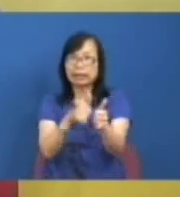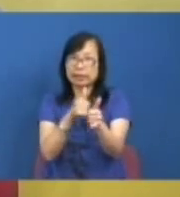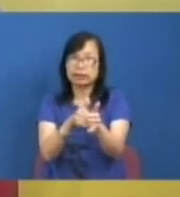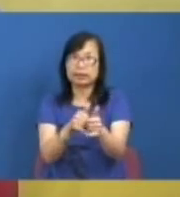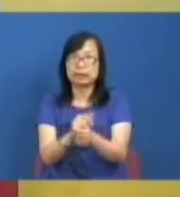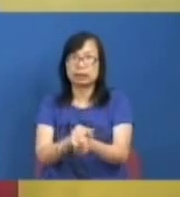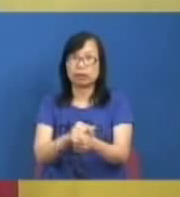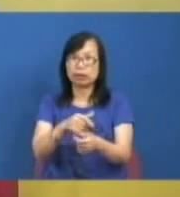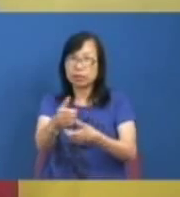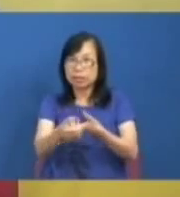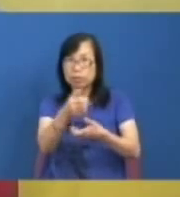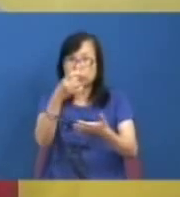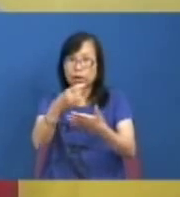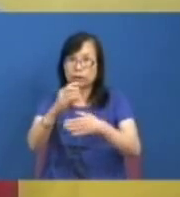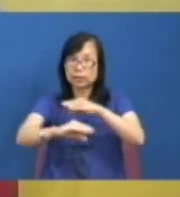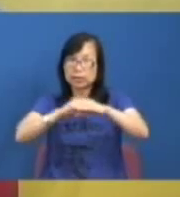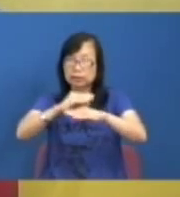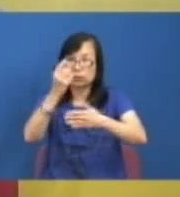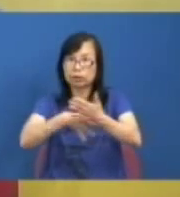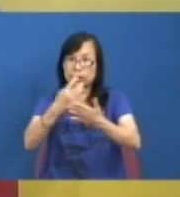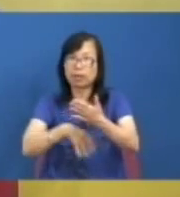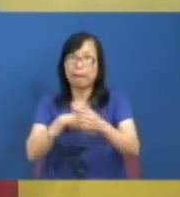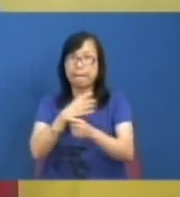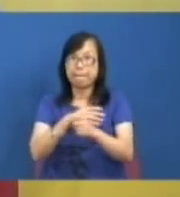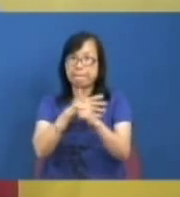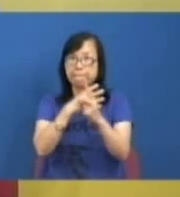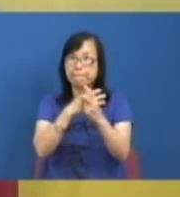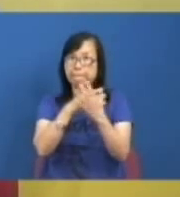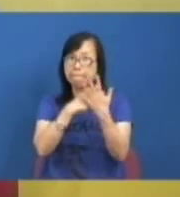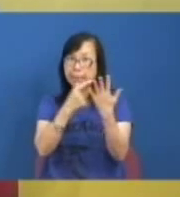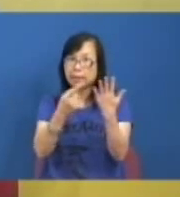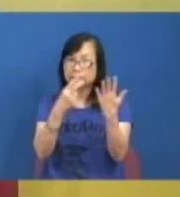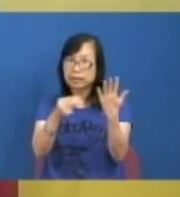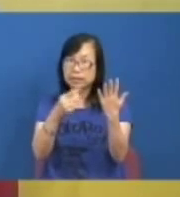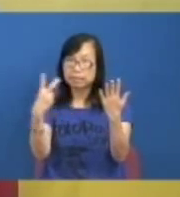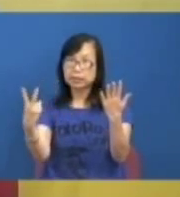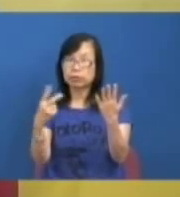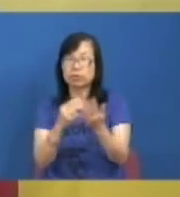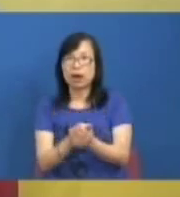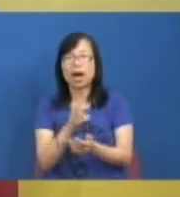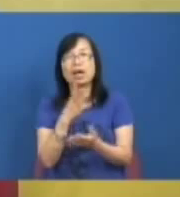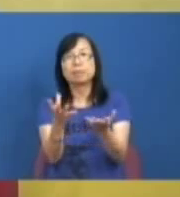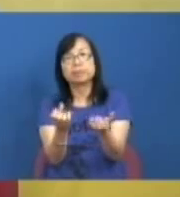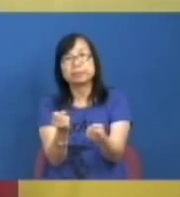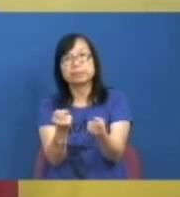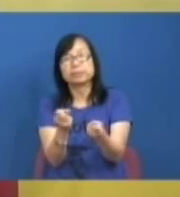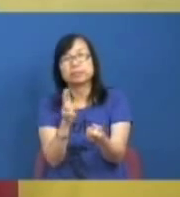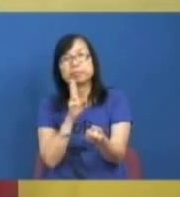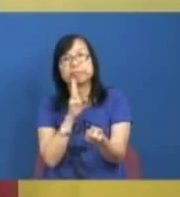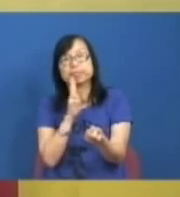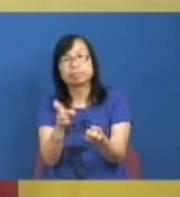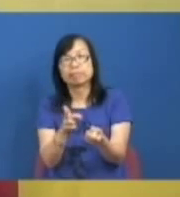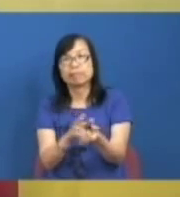全建築物條例第572章，即係我哋通常話，你接到一啲 order 啦 ，audience 咧572